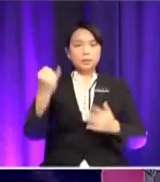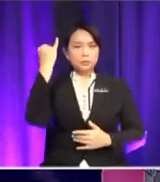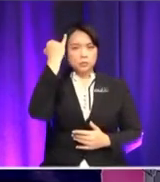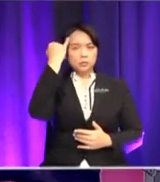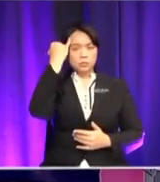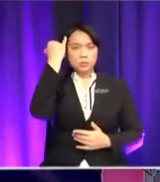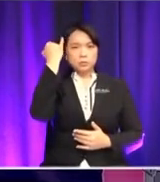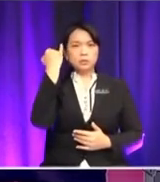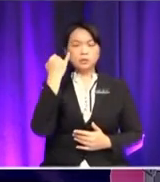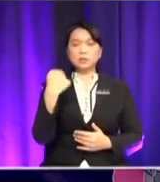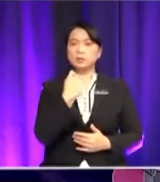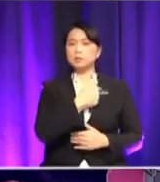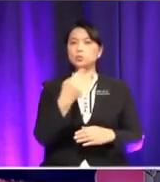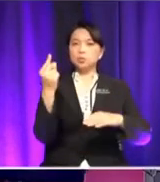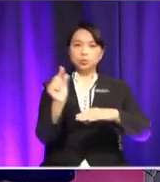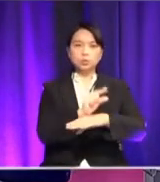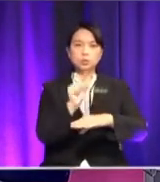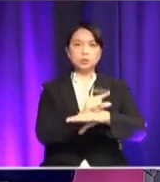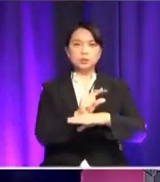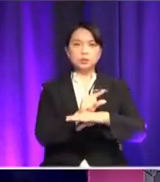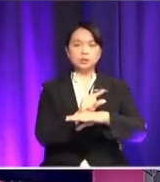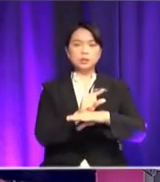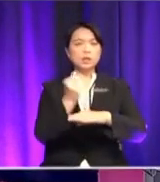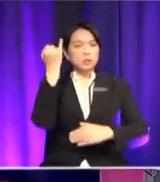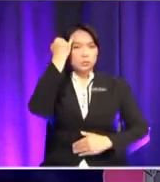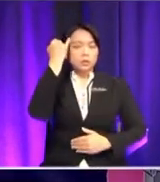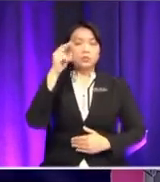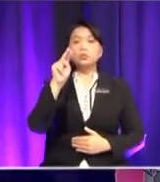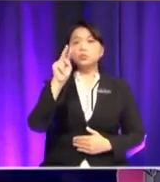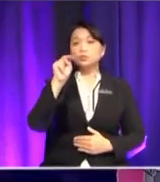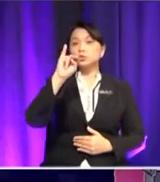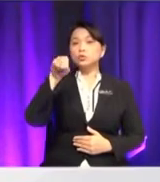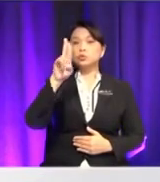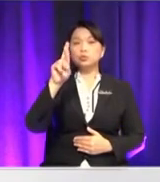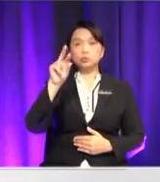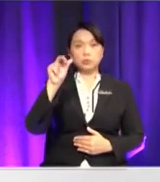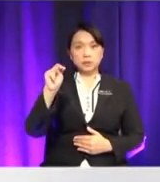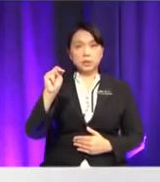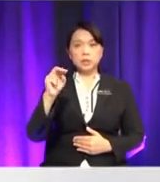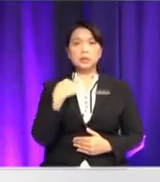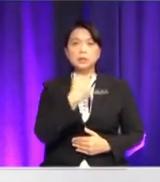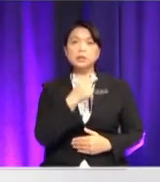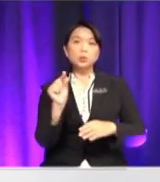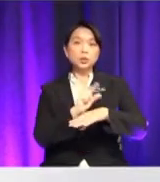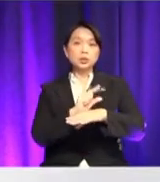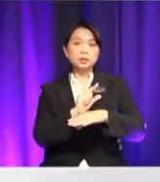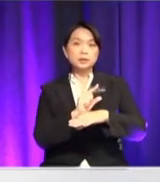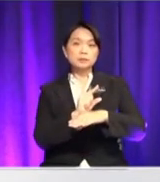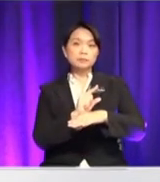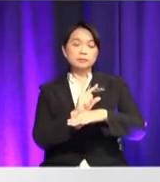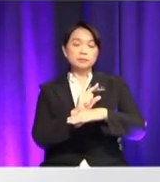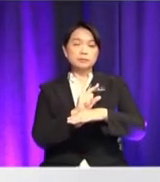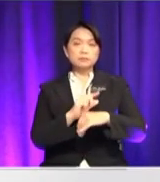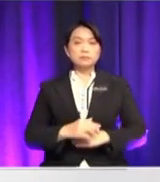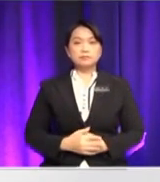mencurah yang biasa digunakan berikan name konsep kunjungan tersebut sepujur and by silakan mulai